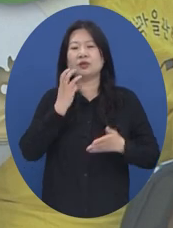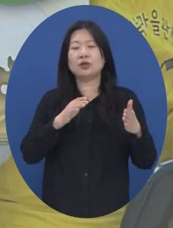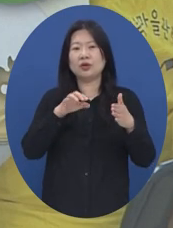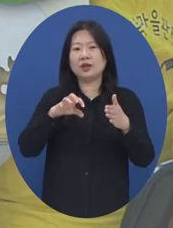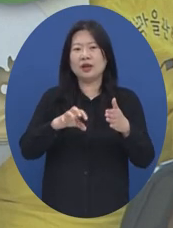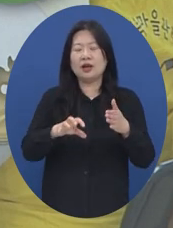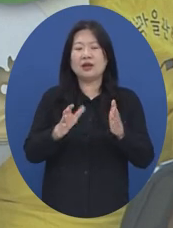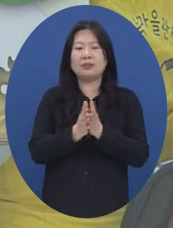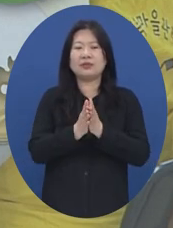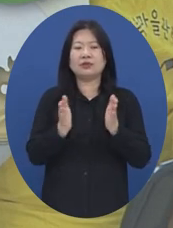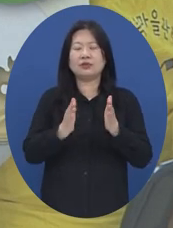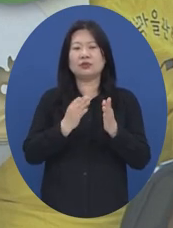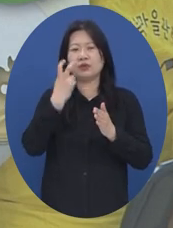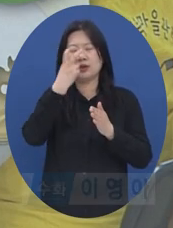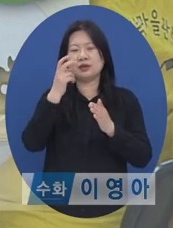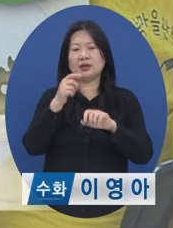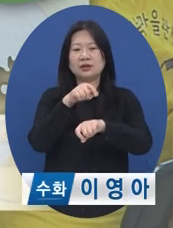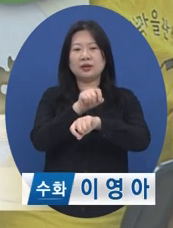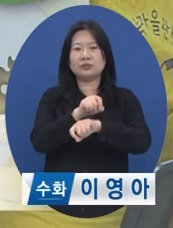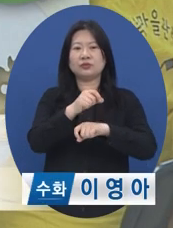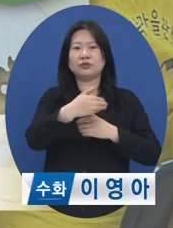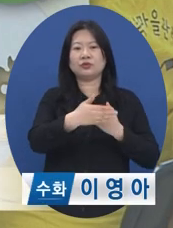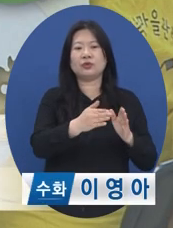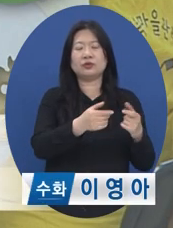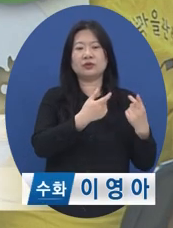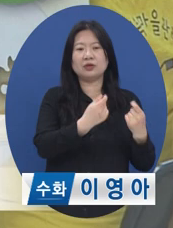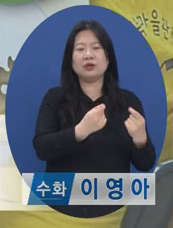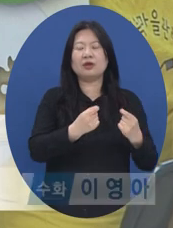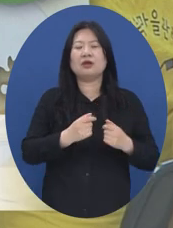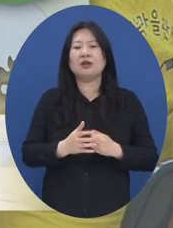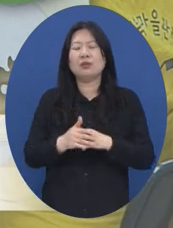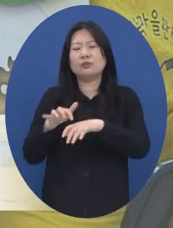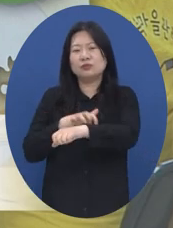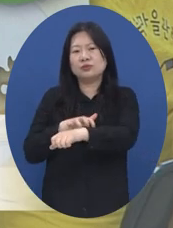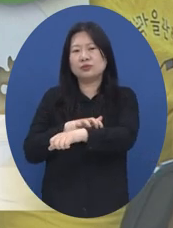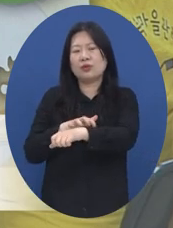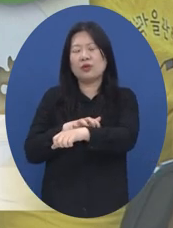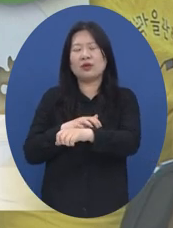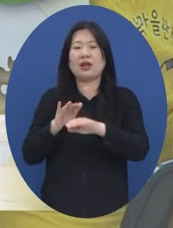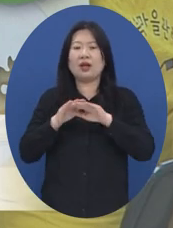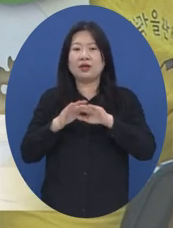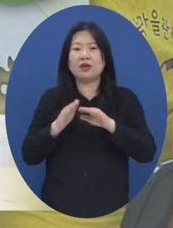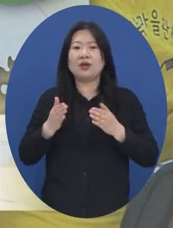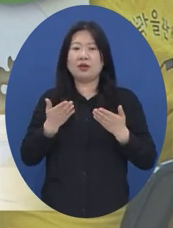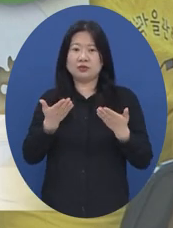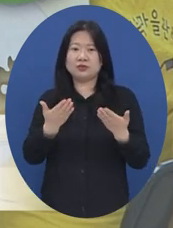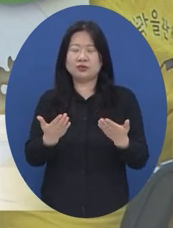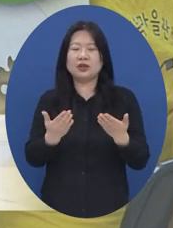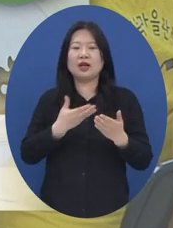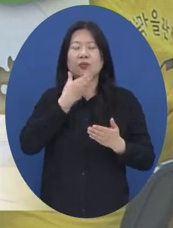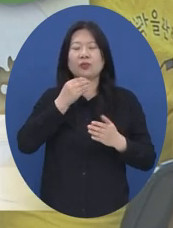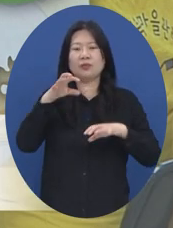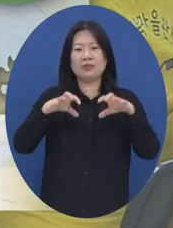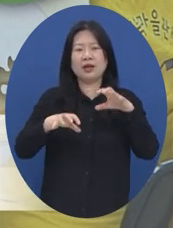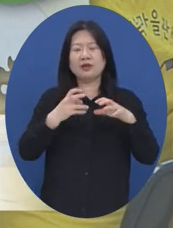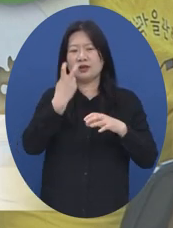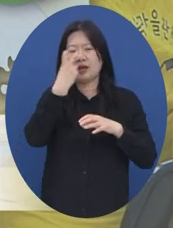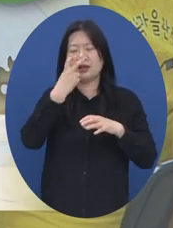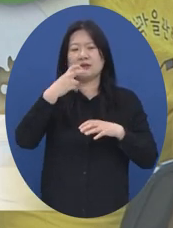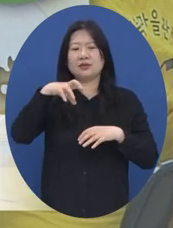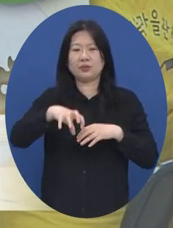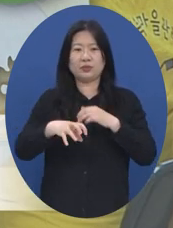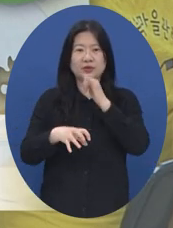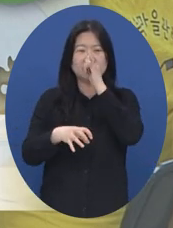경기도에는 아파트 관리사무소처럼 구도심의 각종 불편사항을 해결해주는 행복마을관리소가 있습니다.